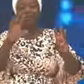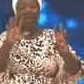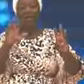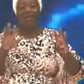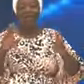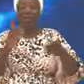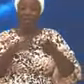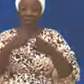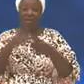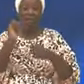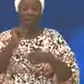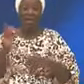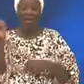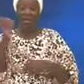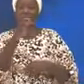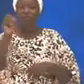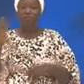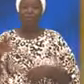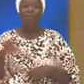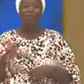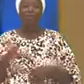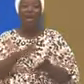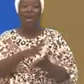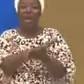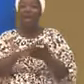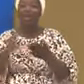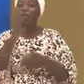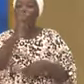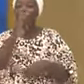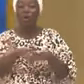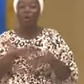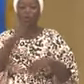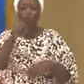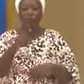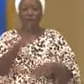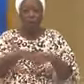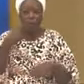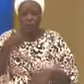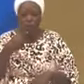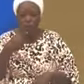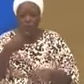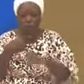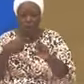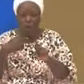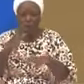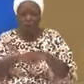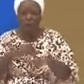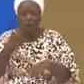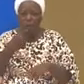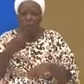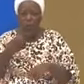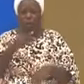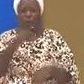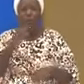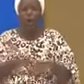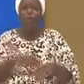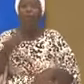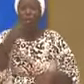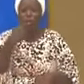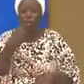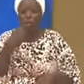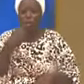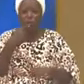sur une eau pure chez qui je dois y aller ce qui